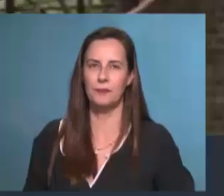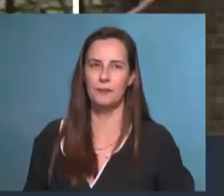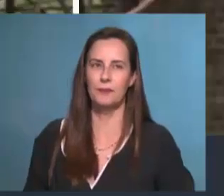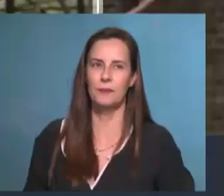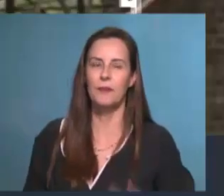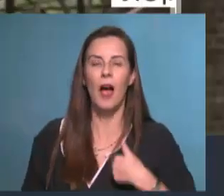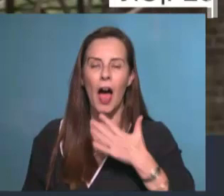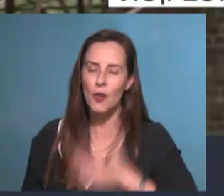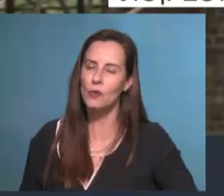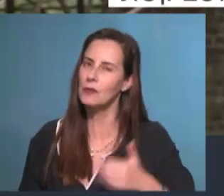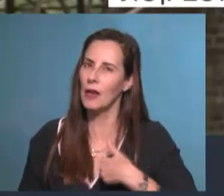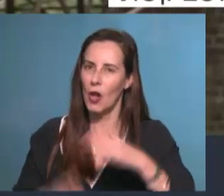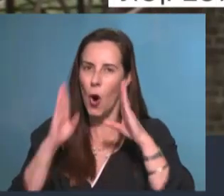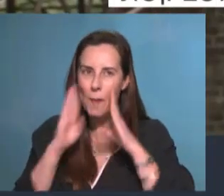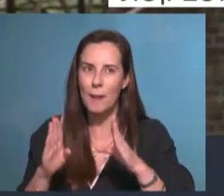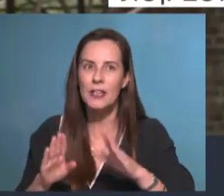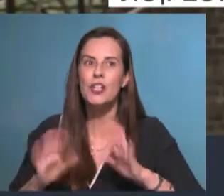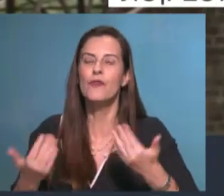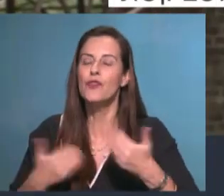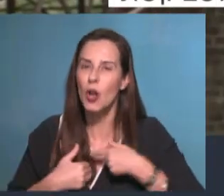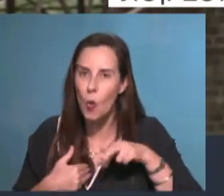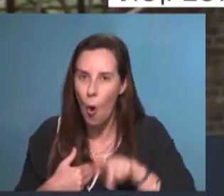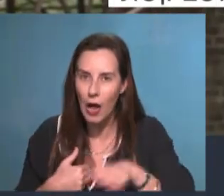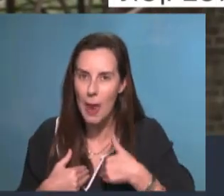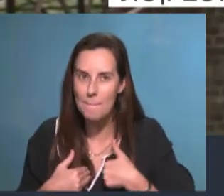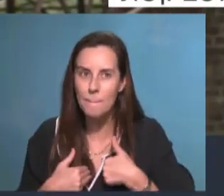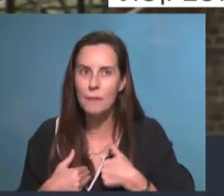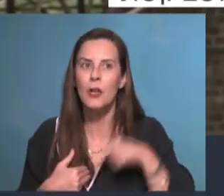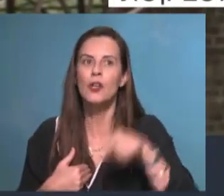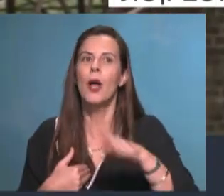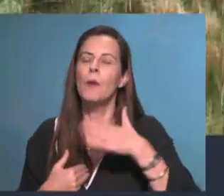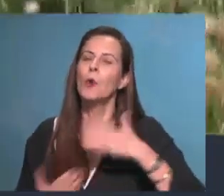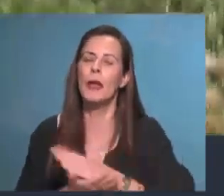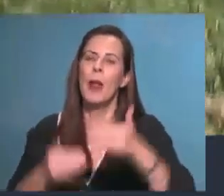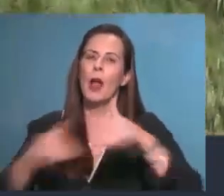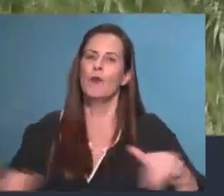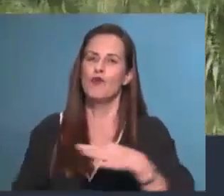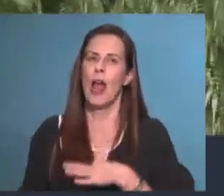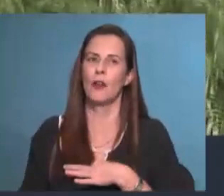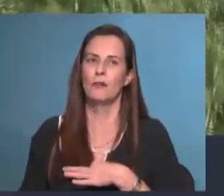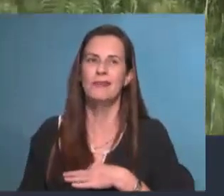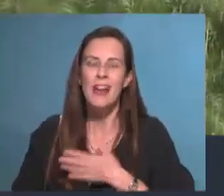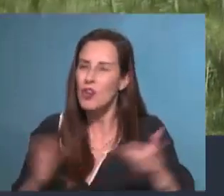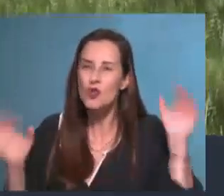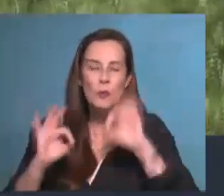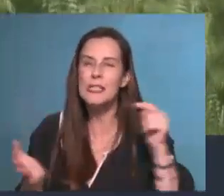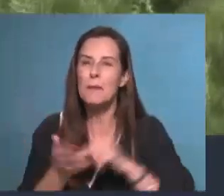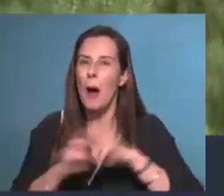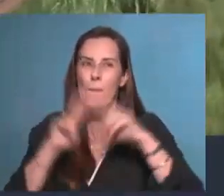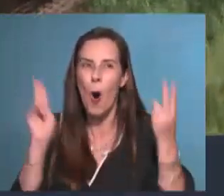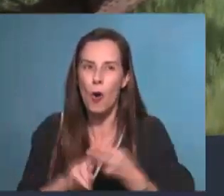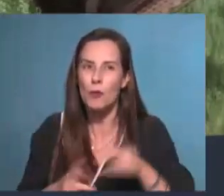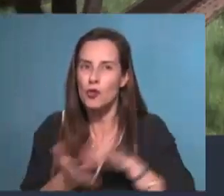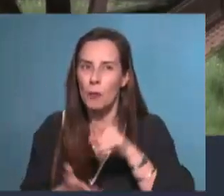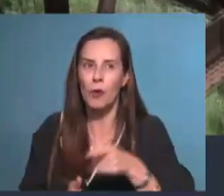אנחנו רוצים, אנחנו מאמינים שאיפה שאנחנו צועדים, שם אנחנו קובעים את הגבולות שלנו. ואין שום סיבה בעולם